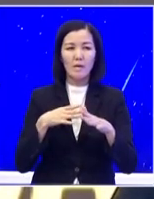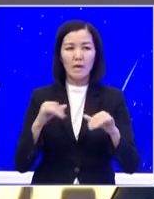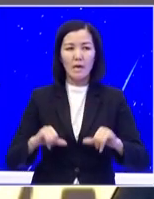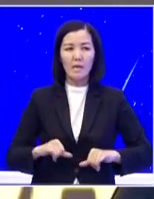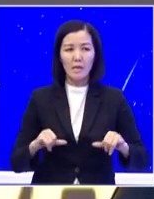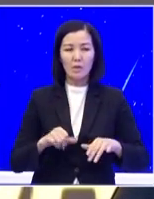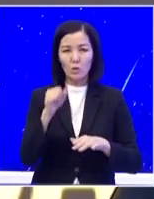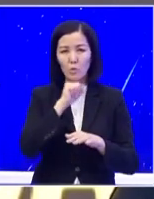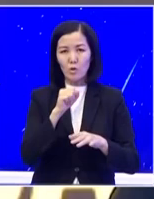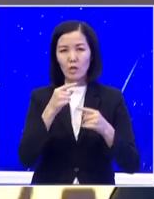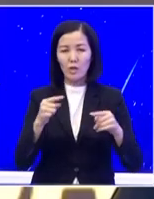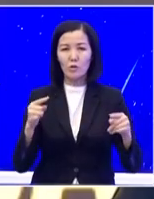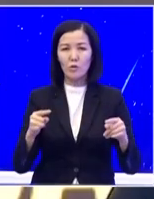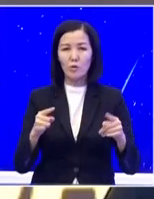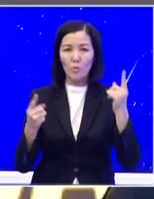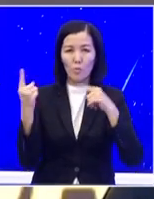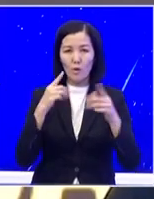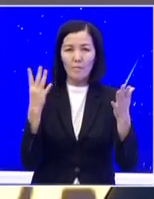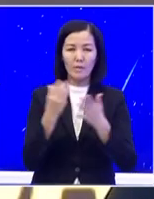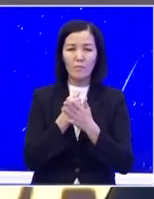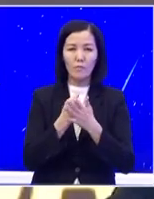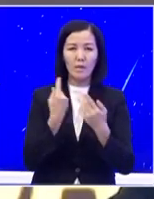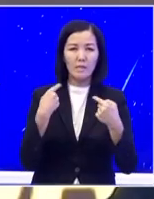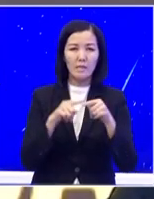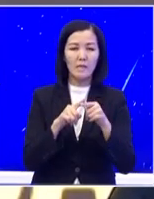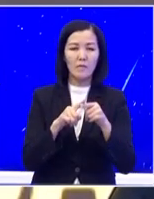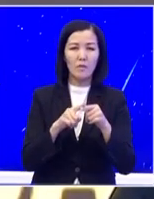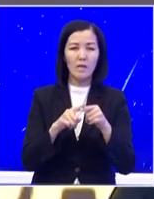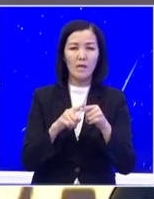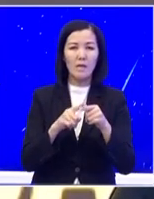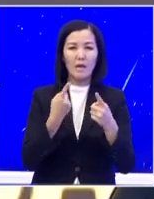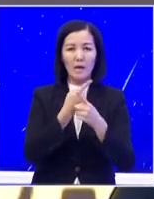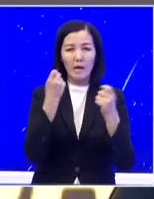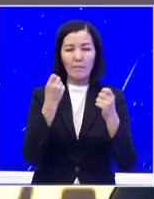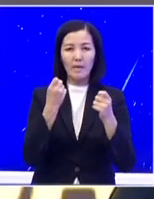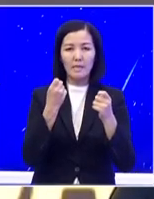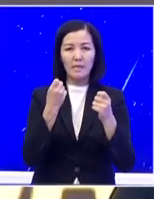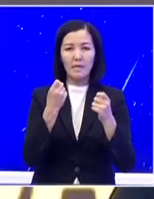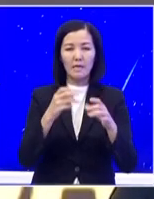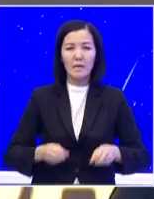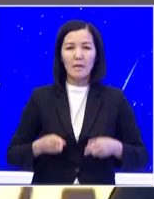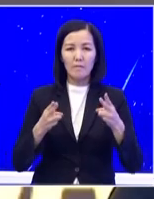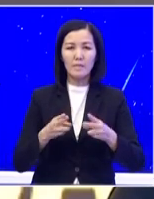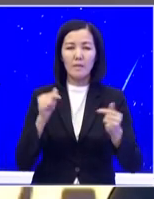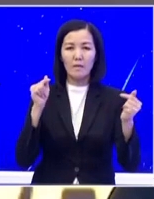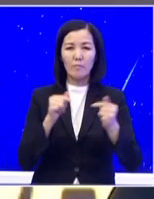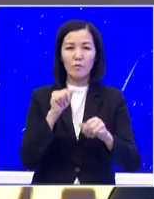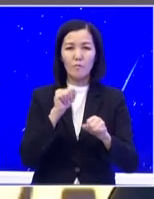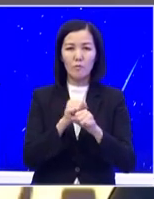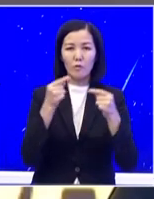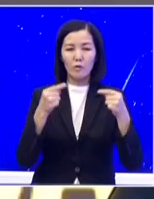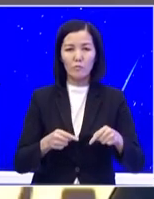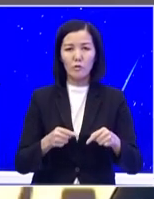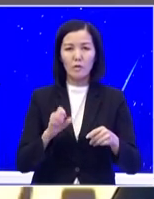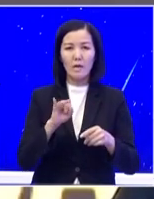түрлі амалдар ойлап табуда. Технологиялық ақпараттық қылмыстармен күресу үшін полиция қызметкерлері IT